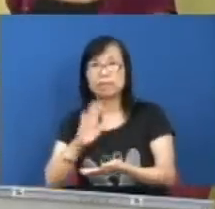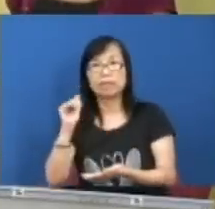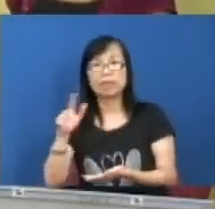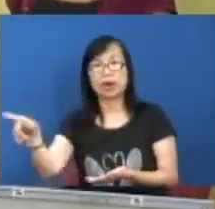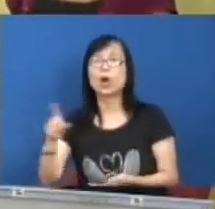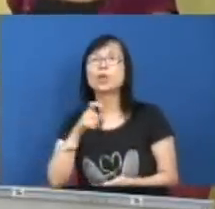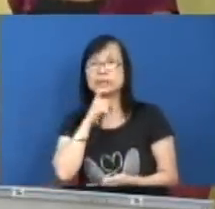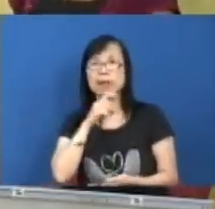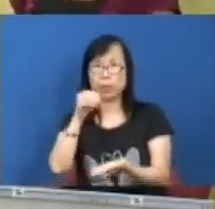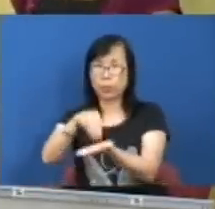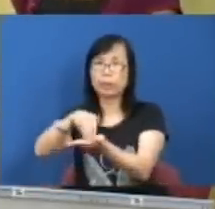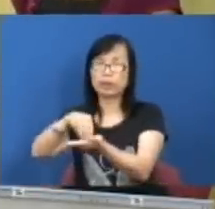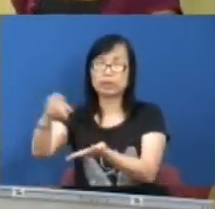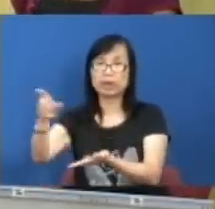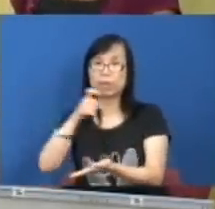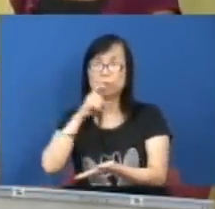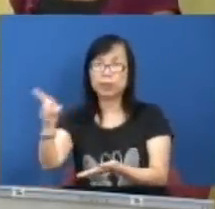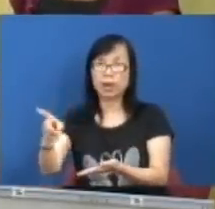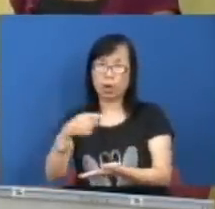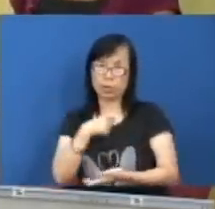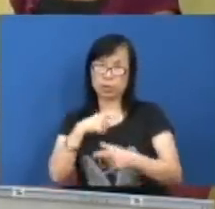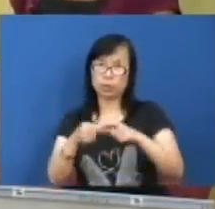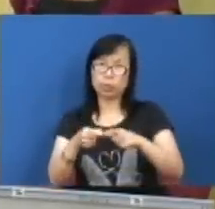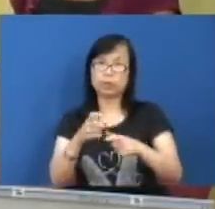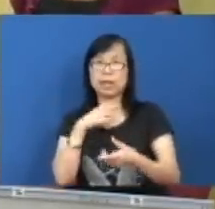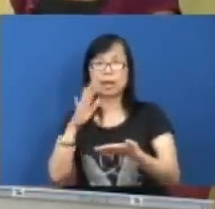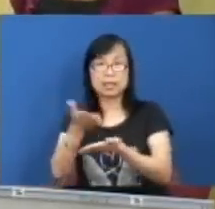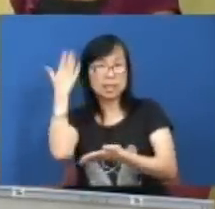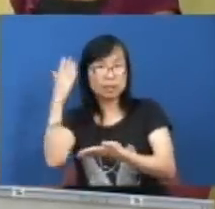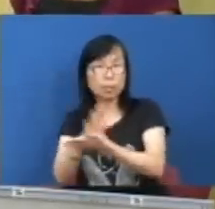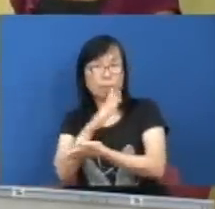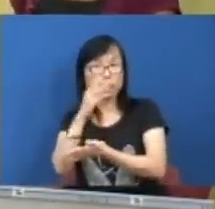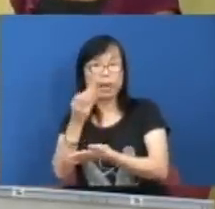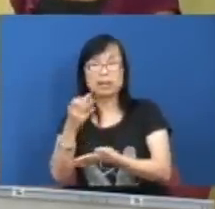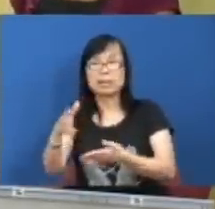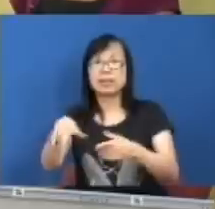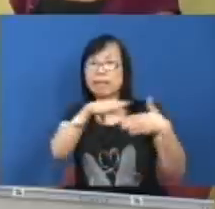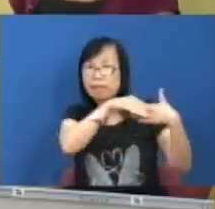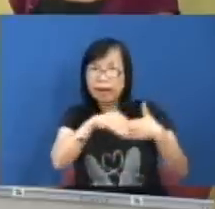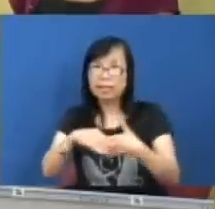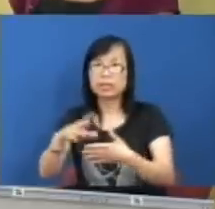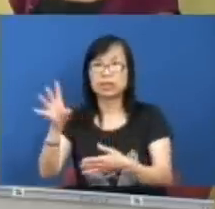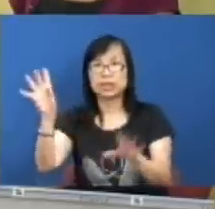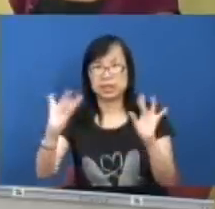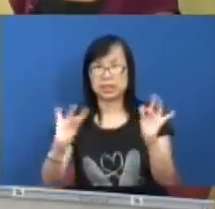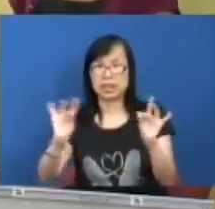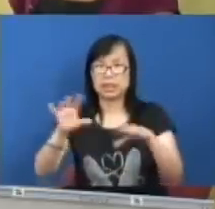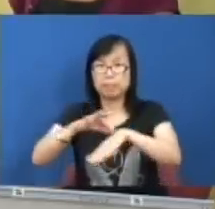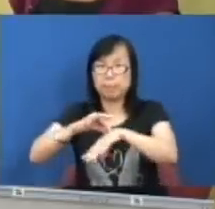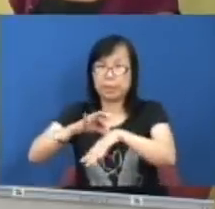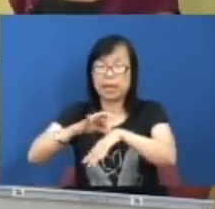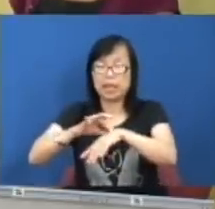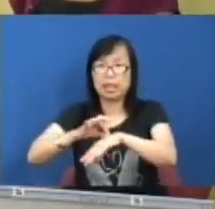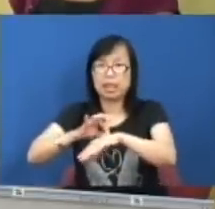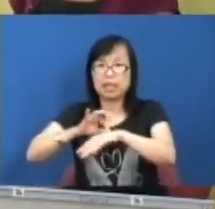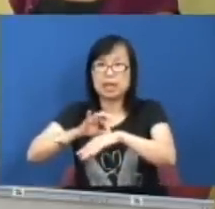喺我哋公司 SKK 喺早83年嘅時候，其實我哋就引入咗一個叫紫皮石填充劑，叫做 SK Tau